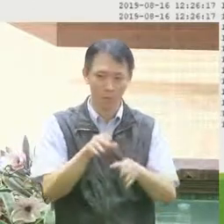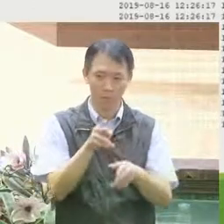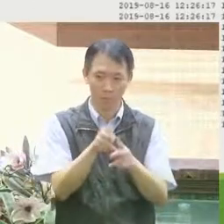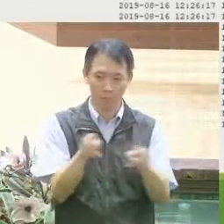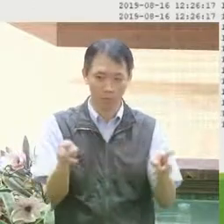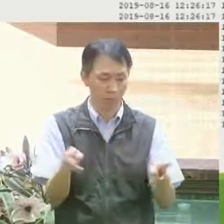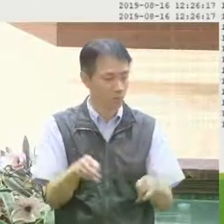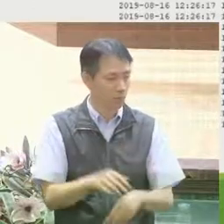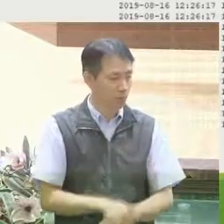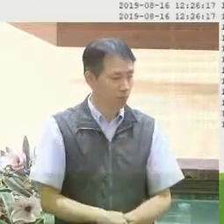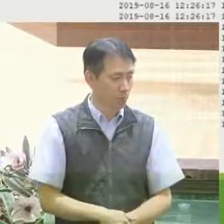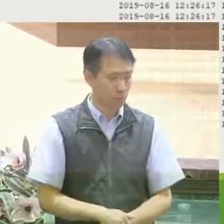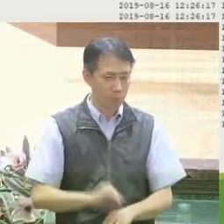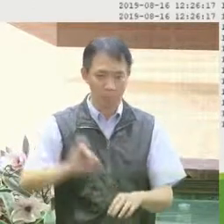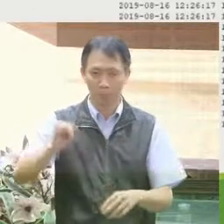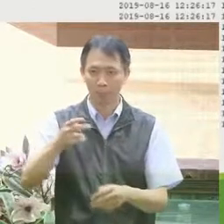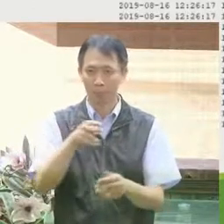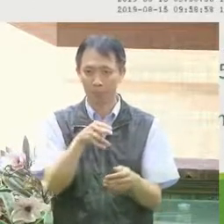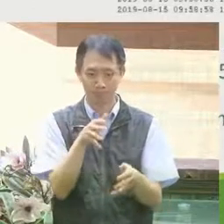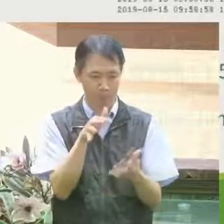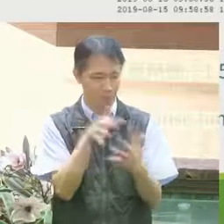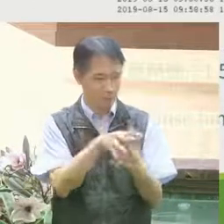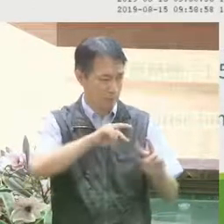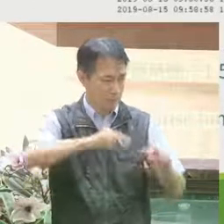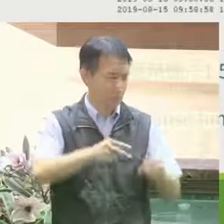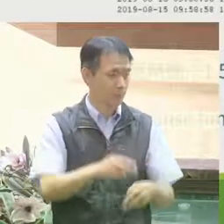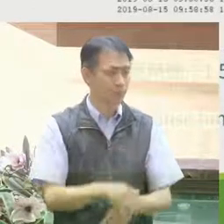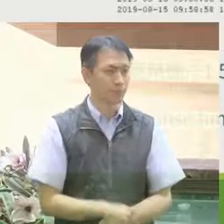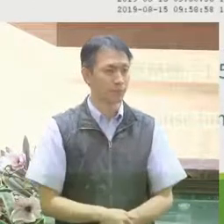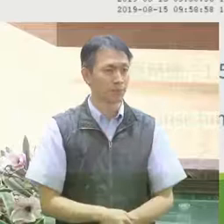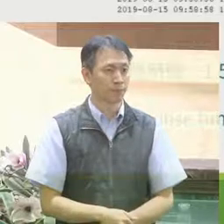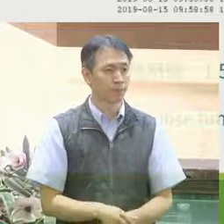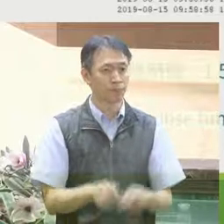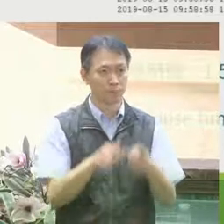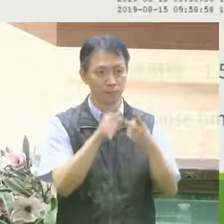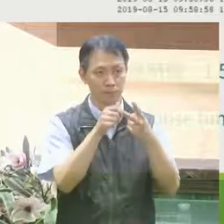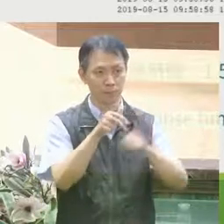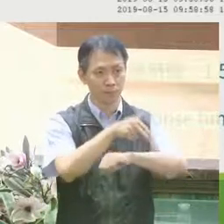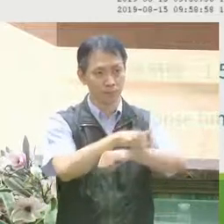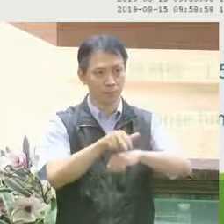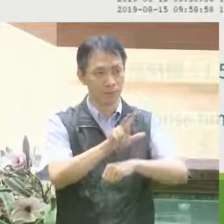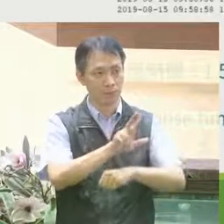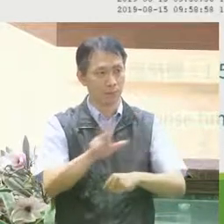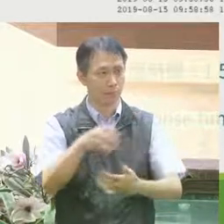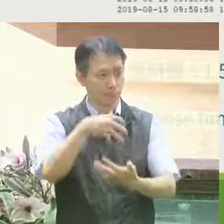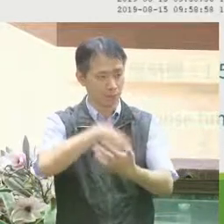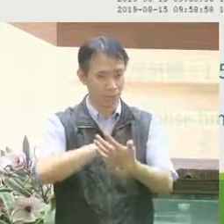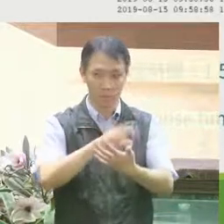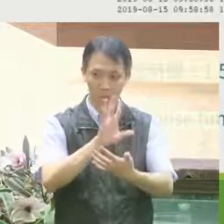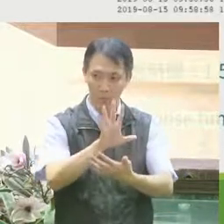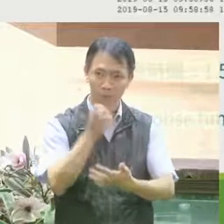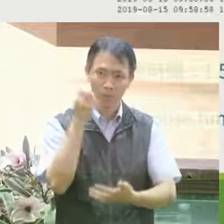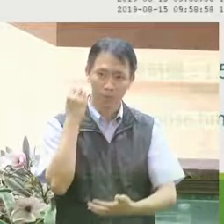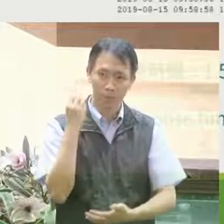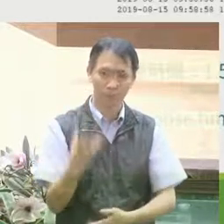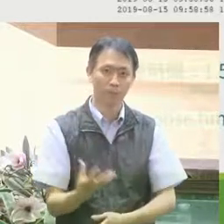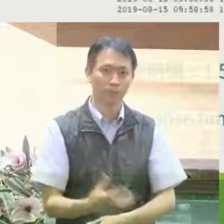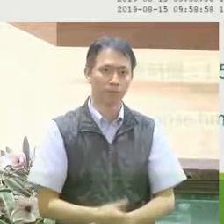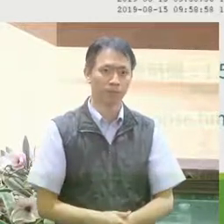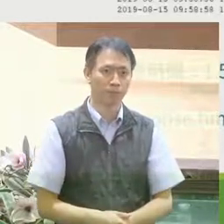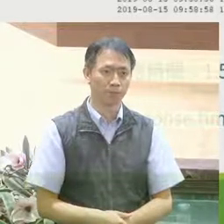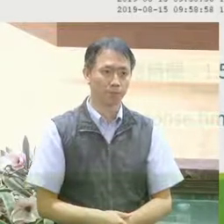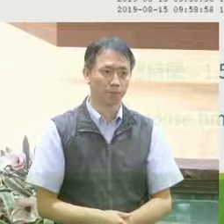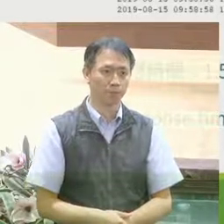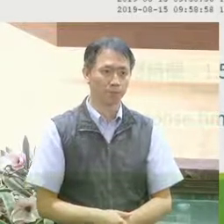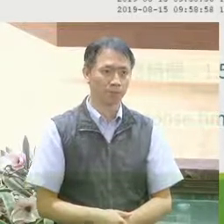都不难猜到攻击来源了吧。第二，程式原设有重新寄出短信的功